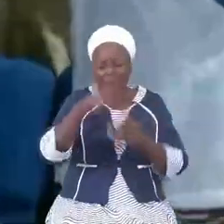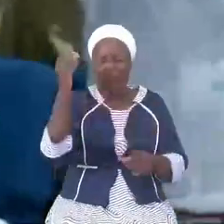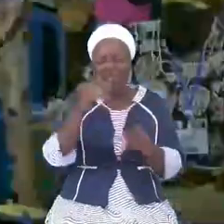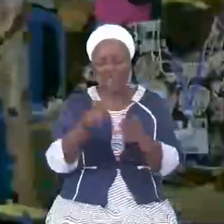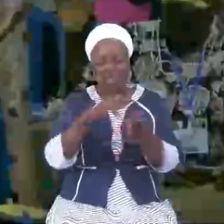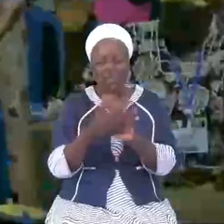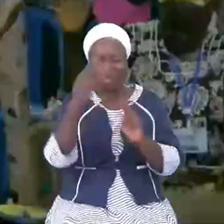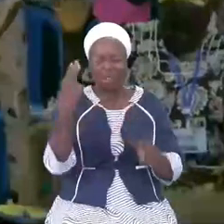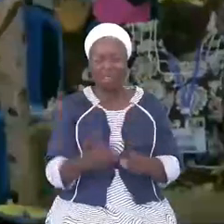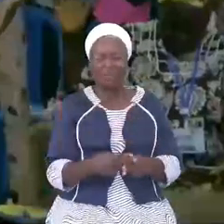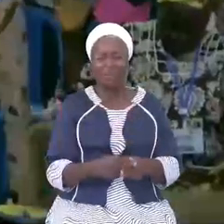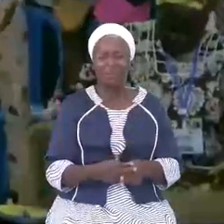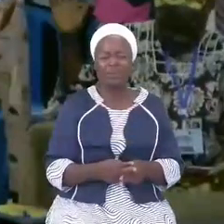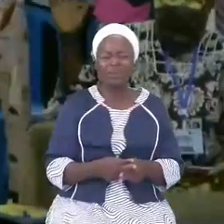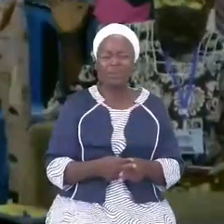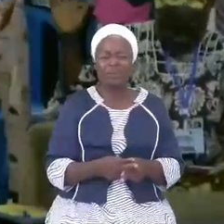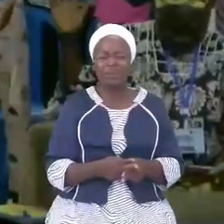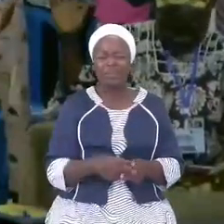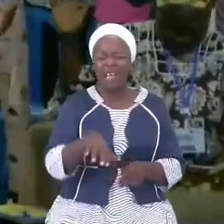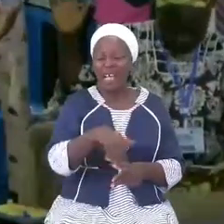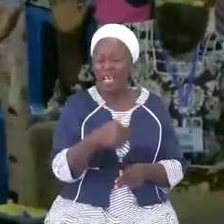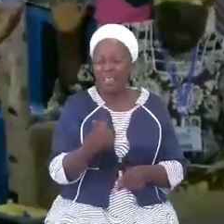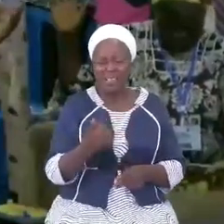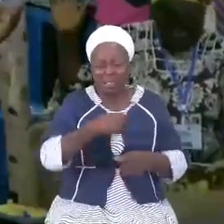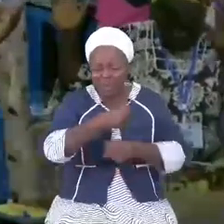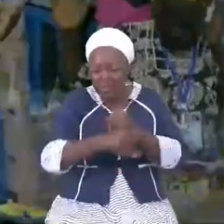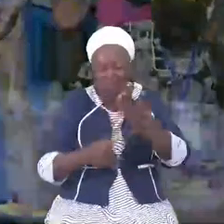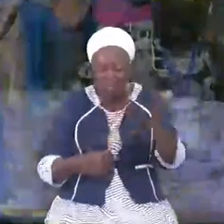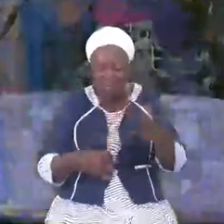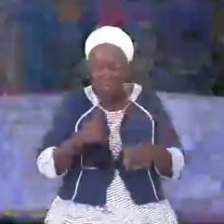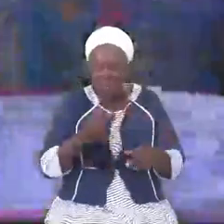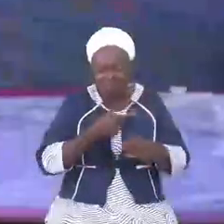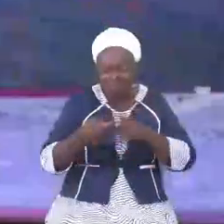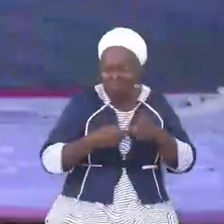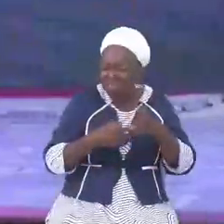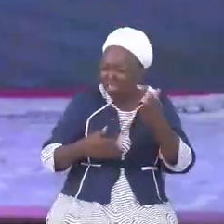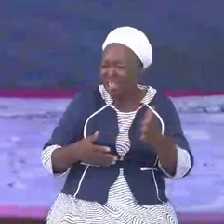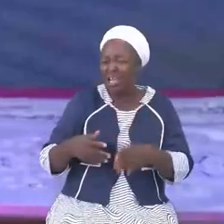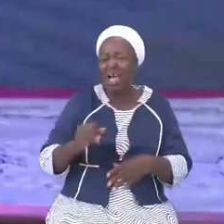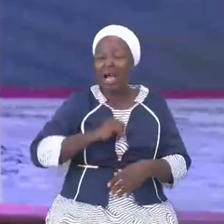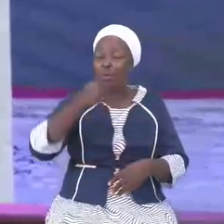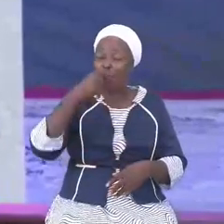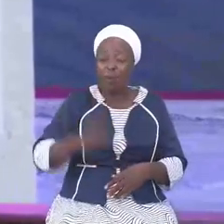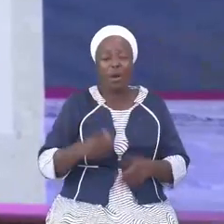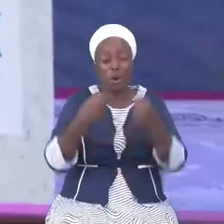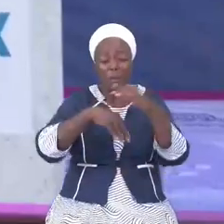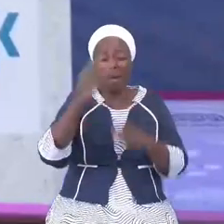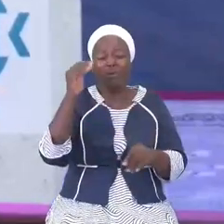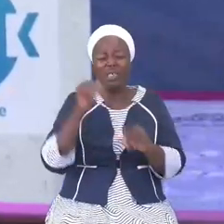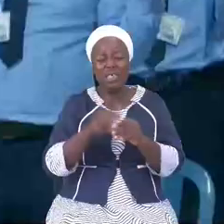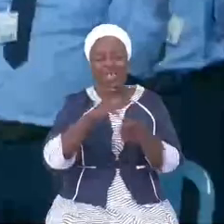Jésus. Toute souffrance là-bas, toute affliction là-bas, je commande. Sors au nom de